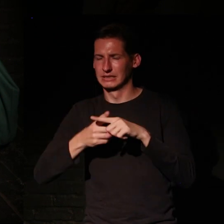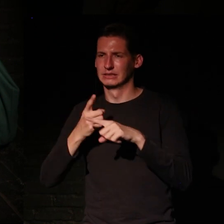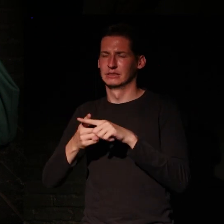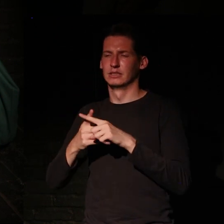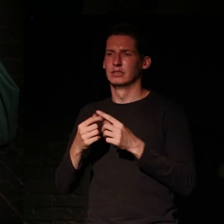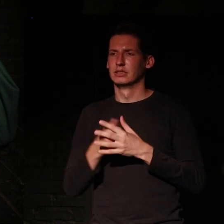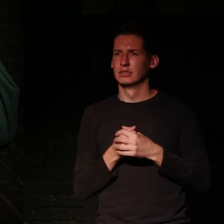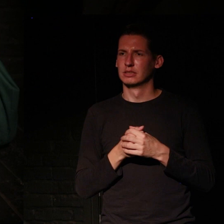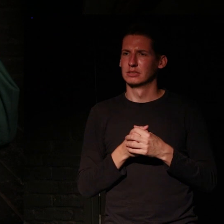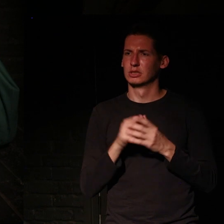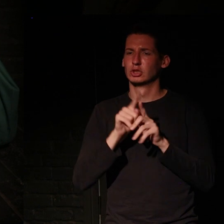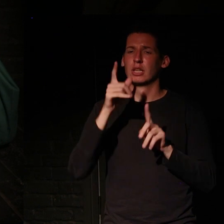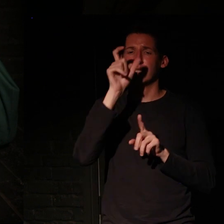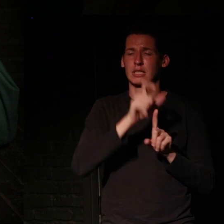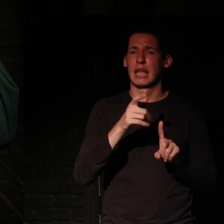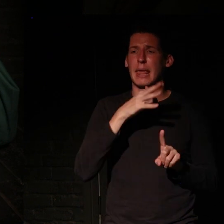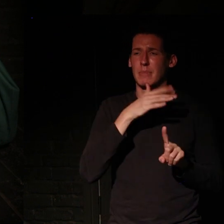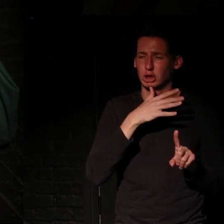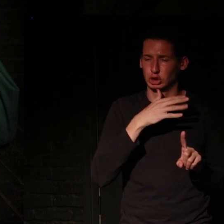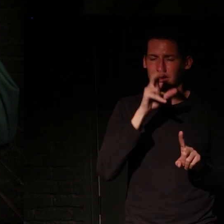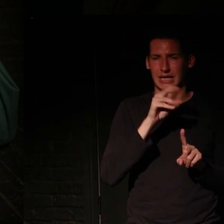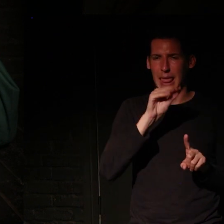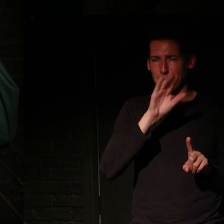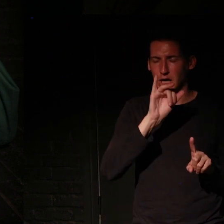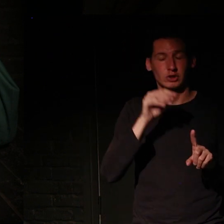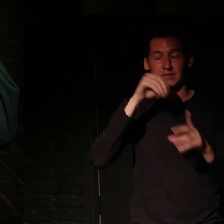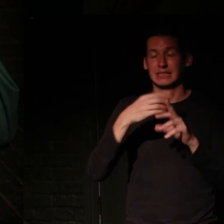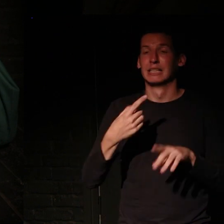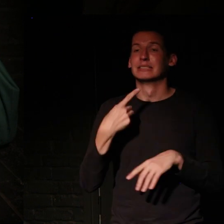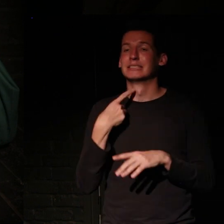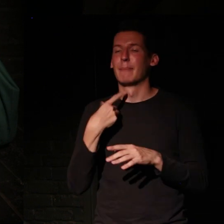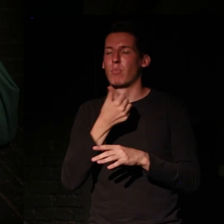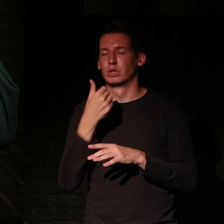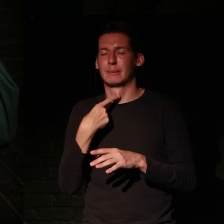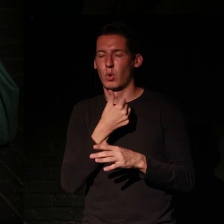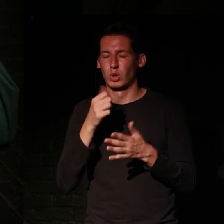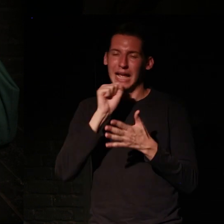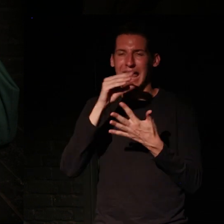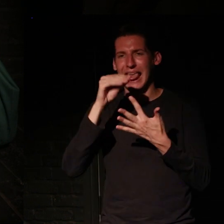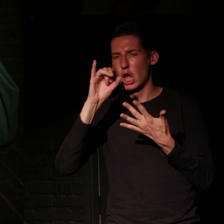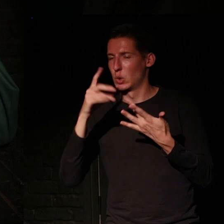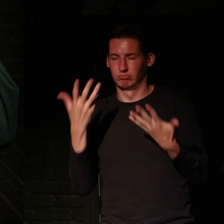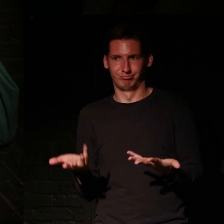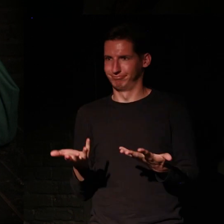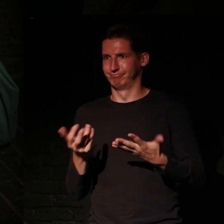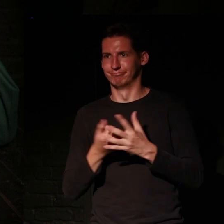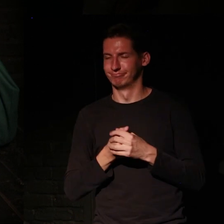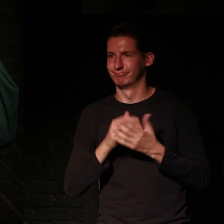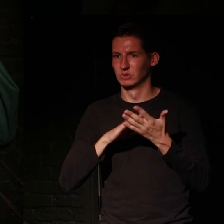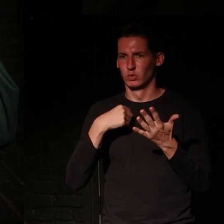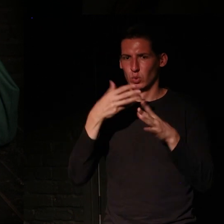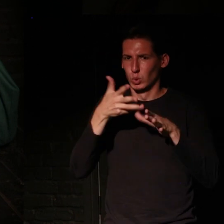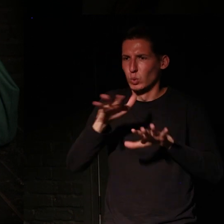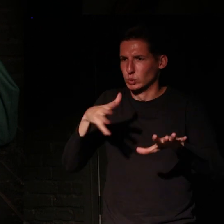że hebrajszczyzna nie miała samogłosek, więc mnóstwo rzeczy można by było